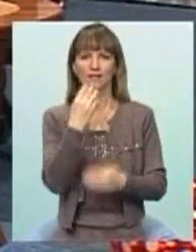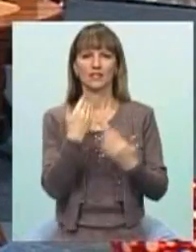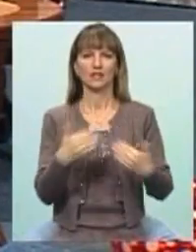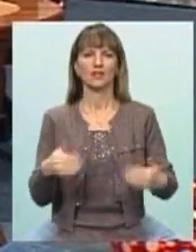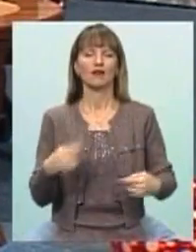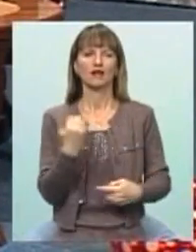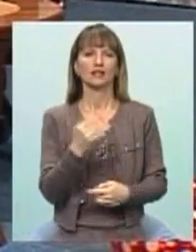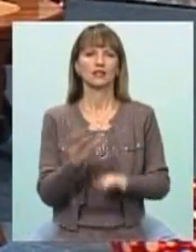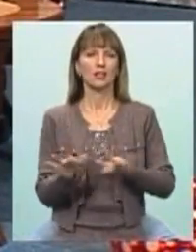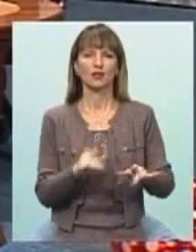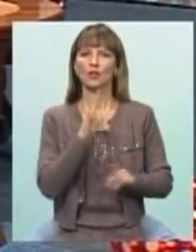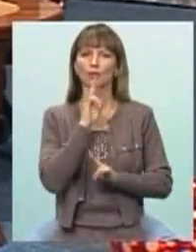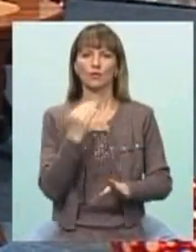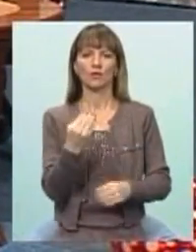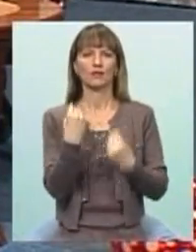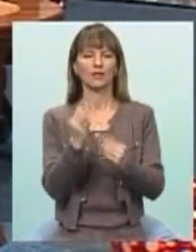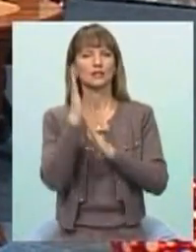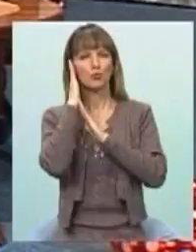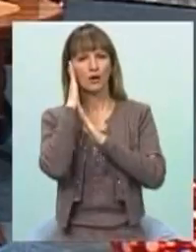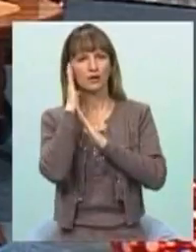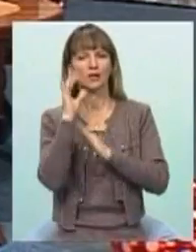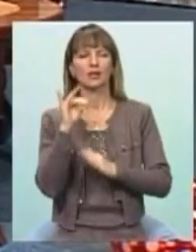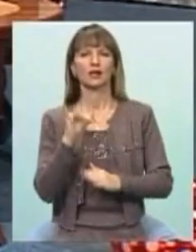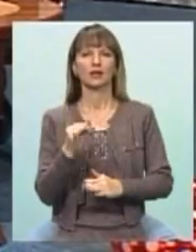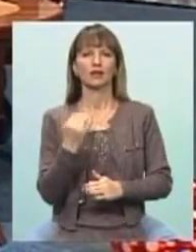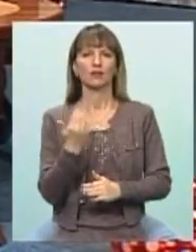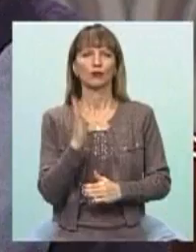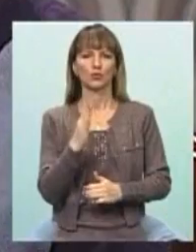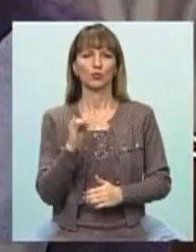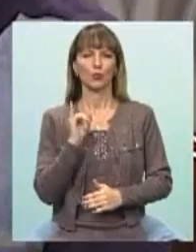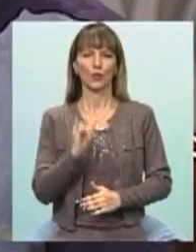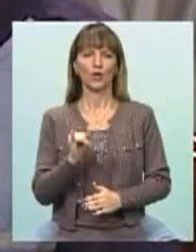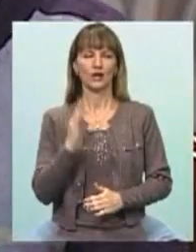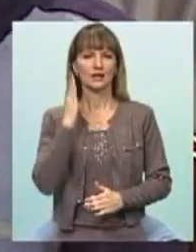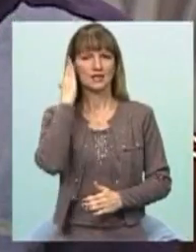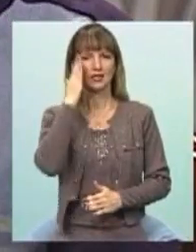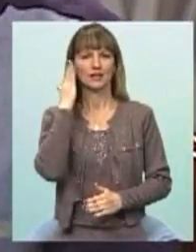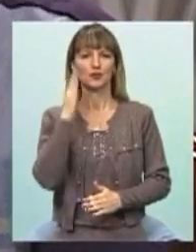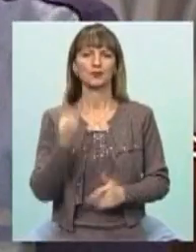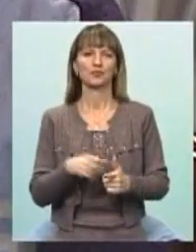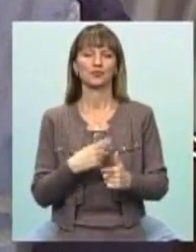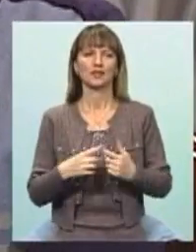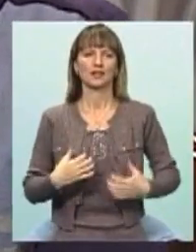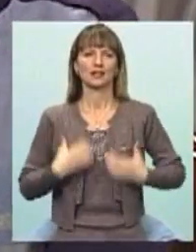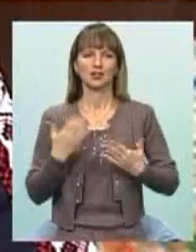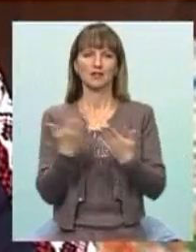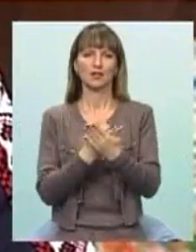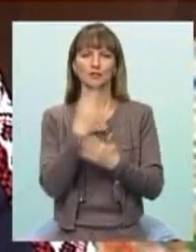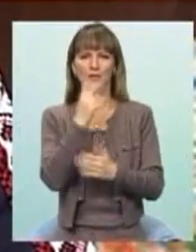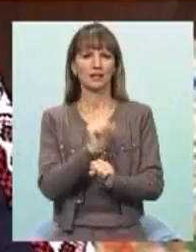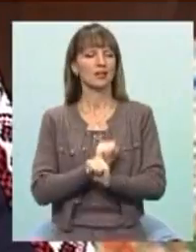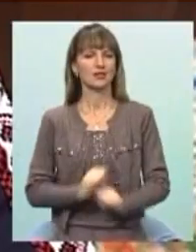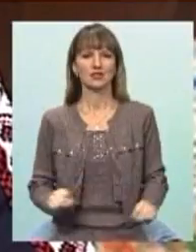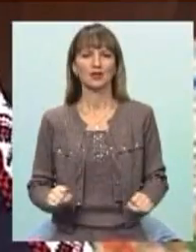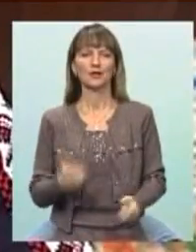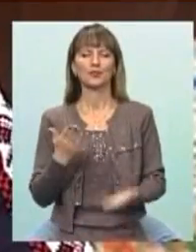просто не буде вам давати спати, або взагалі вам будуть снитися кошмари. Або якісь страшні фільми. Так, звичайно,